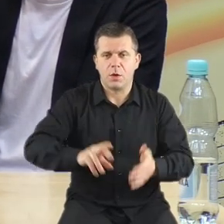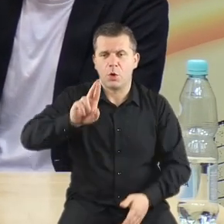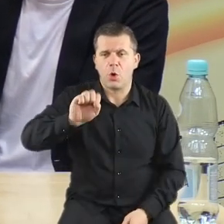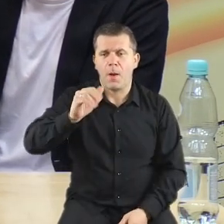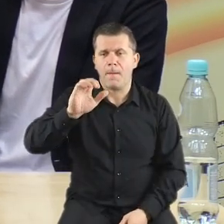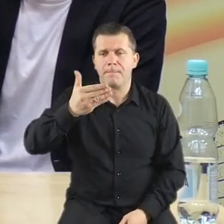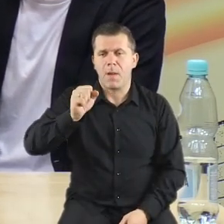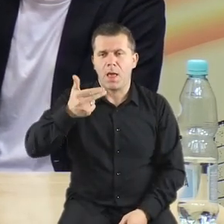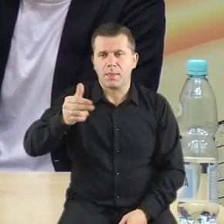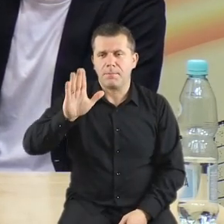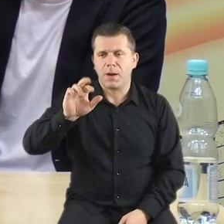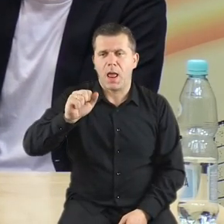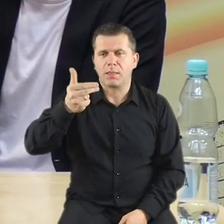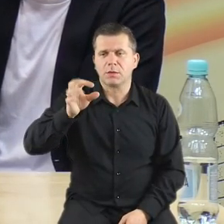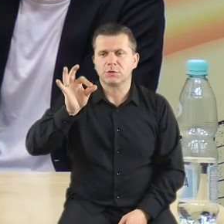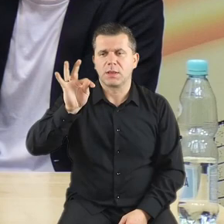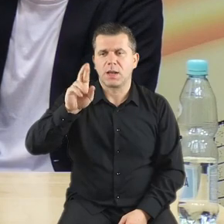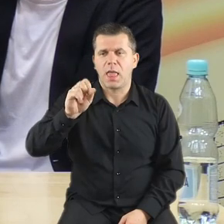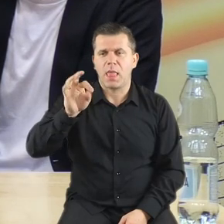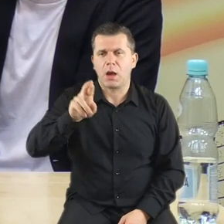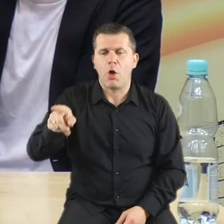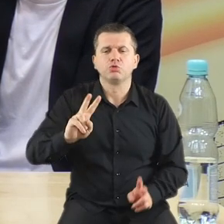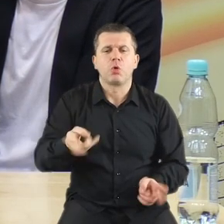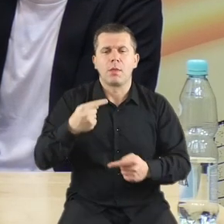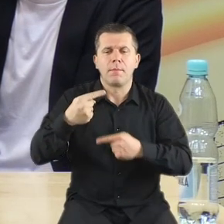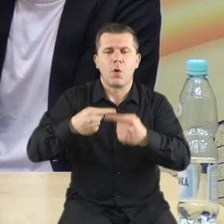jest pisarz właśnie pochodzący z Tarnowa,